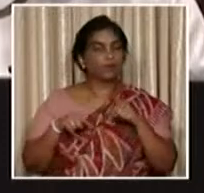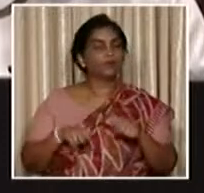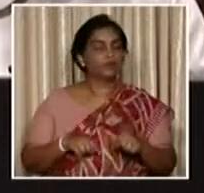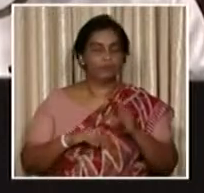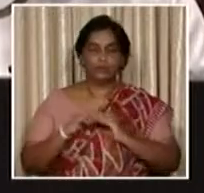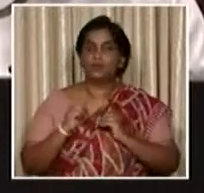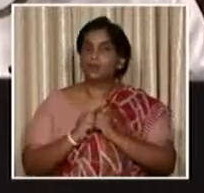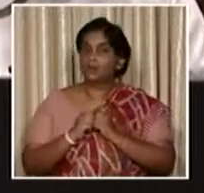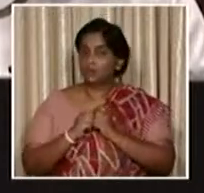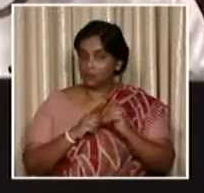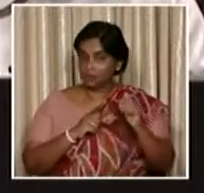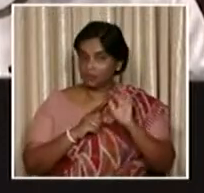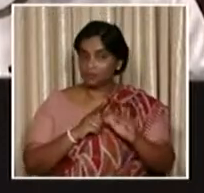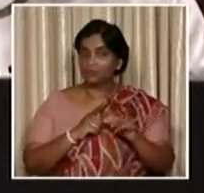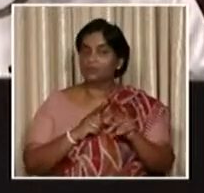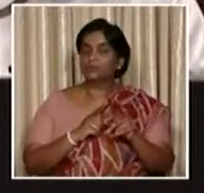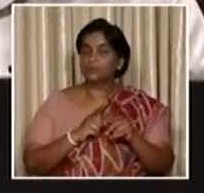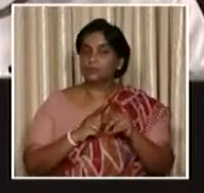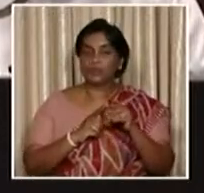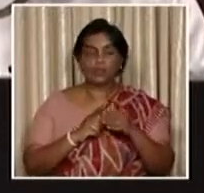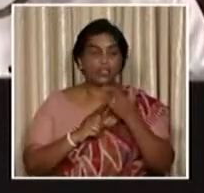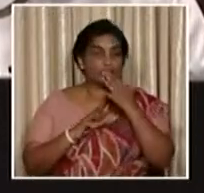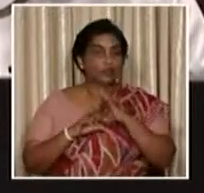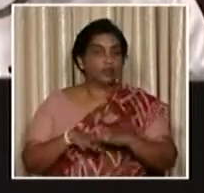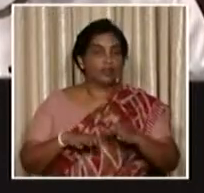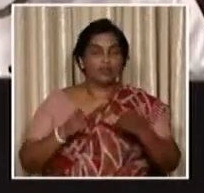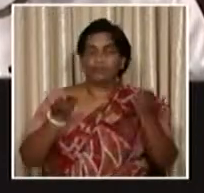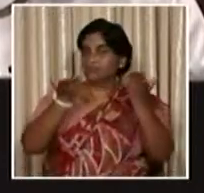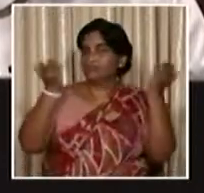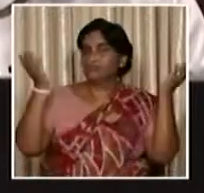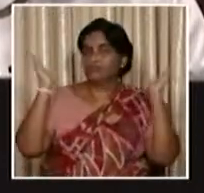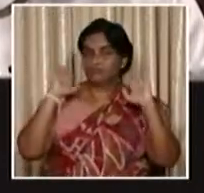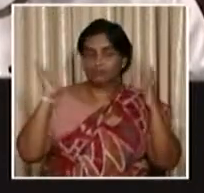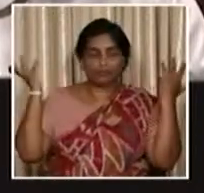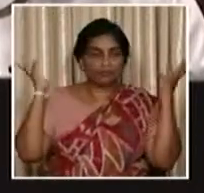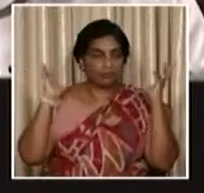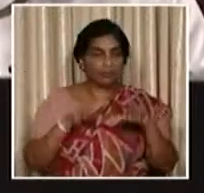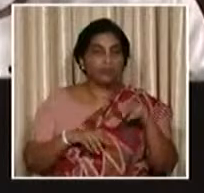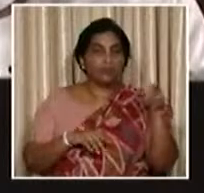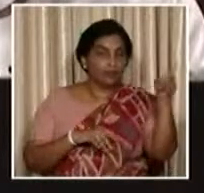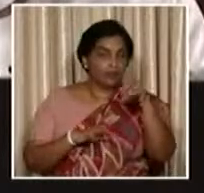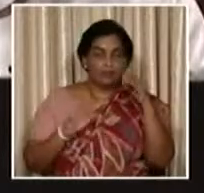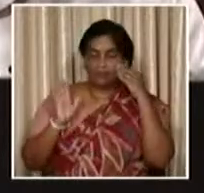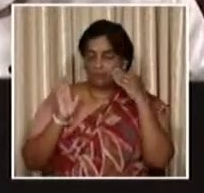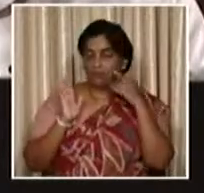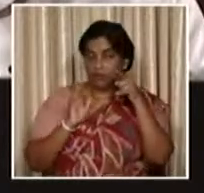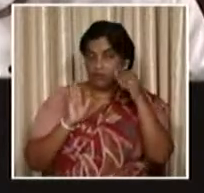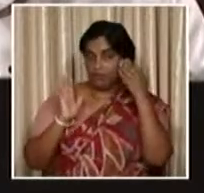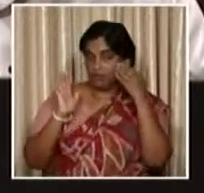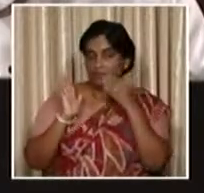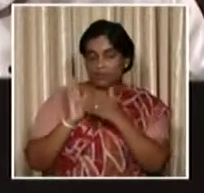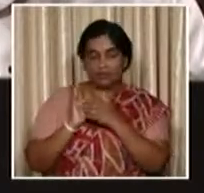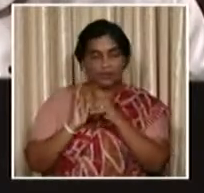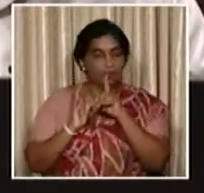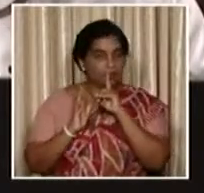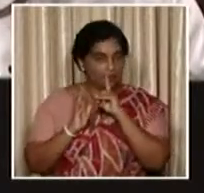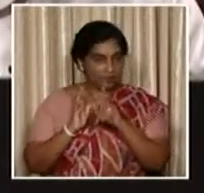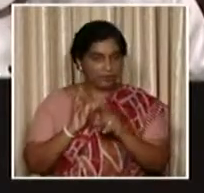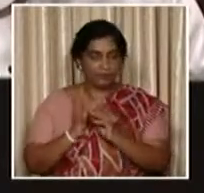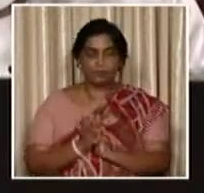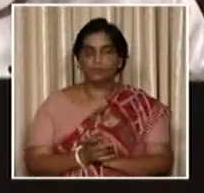ක්‍රියා කරන අවස්ථාවවලදී පාසල් දරුවන් මේ ගැලරියට ගෙනීම පිළිබඳව ඔබතුමාගේ අවධානය යොමු කරන ලෙස කාරුණිකව ඉල්ලා සිටින